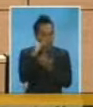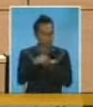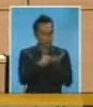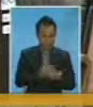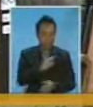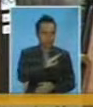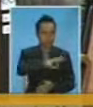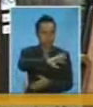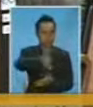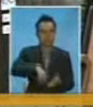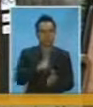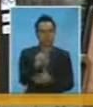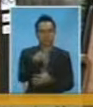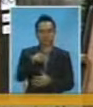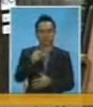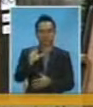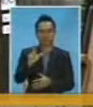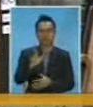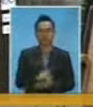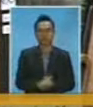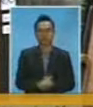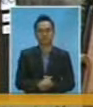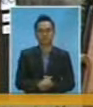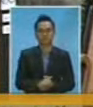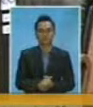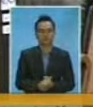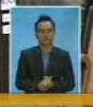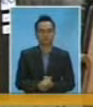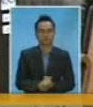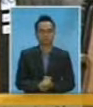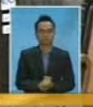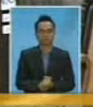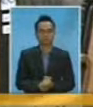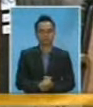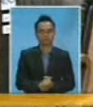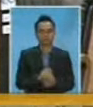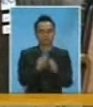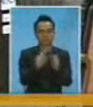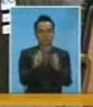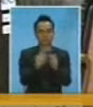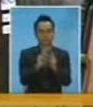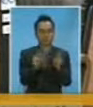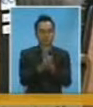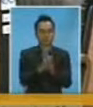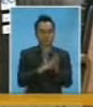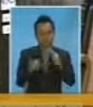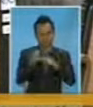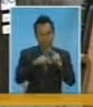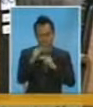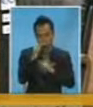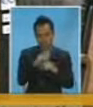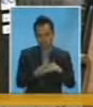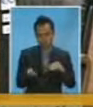างการปกครองในระบอบประชาธิปไตยที่ผ่านมาจะต้องฟังความเห็นอัยการสูงสุดก่อนที่ประชุมวันนี้ก็เล